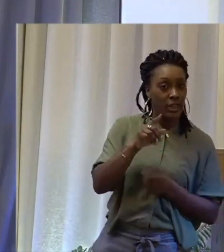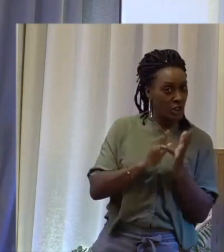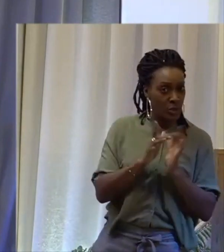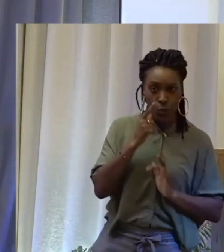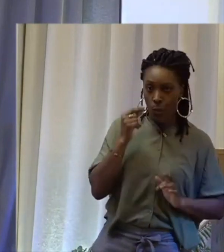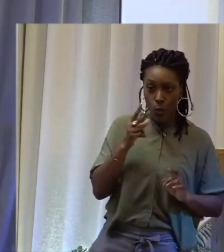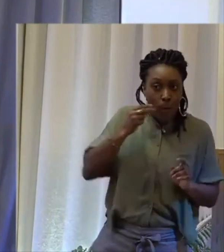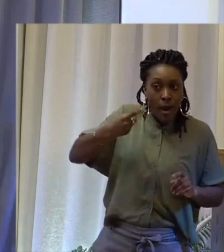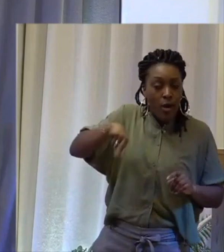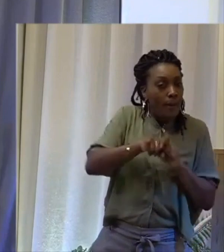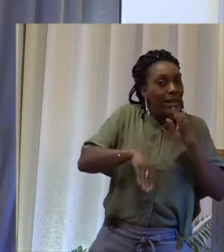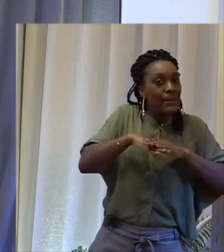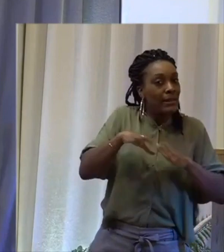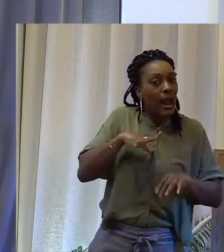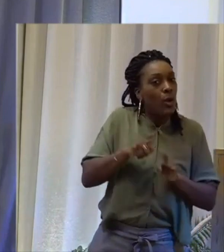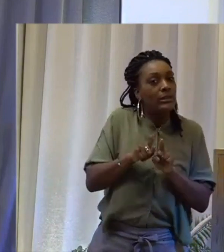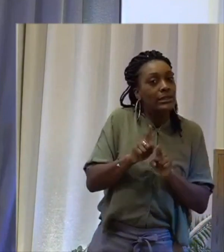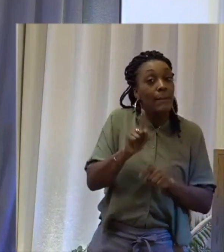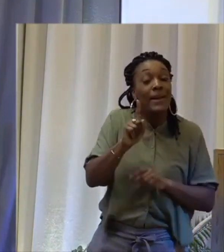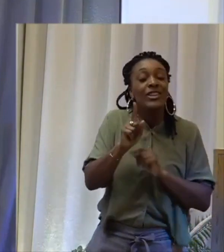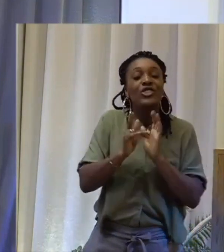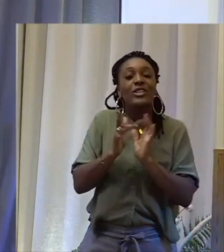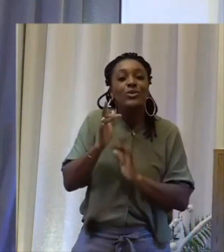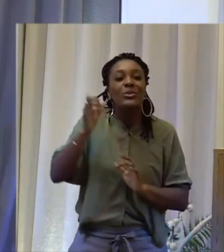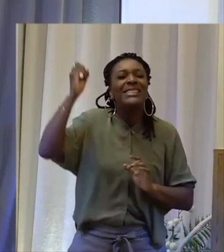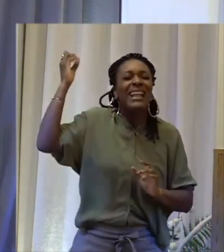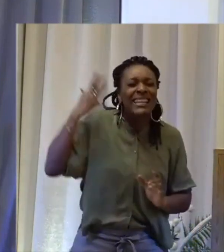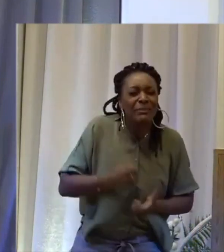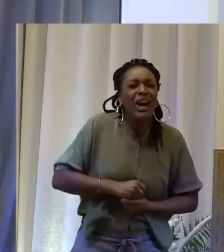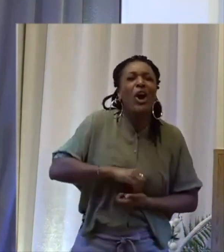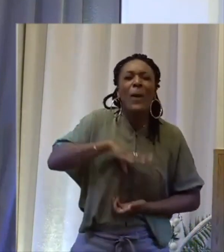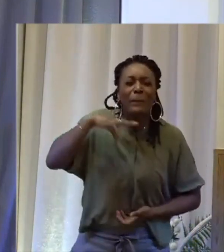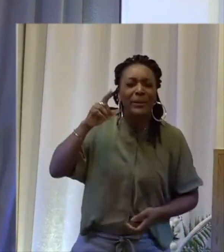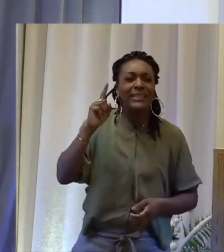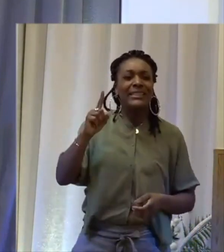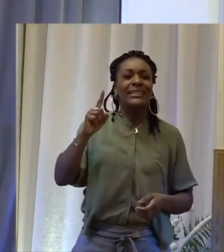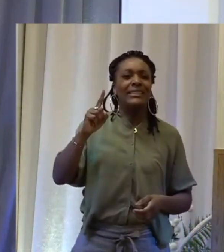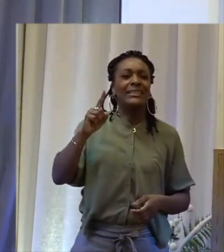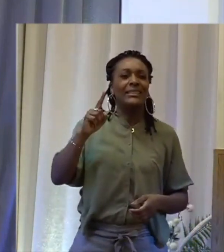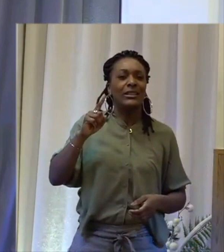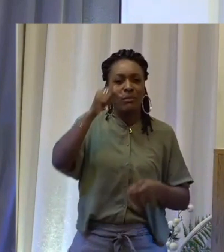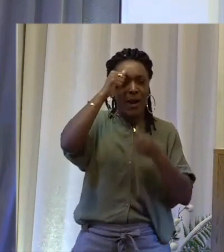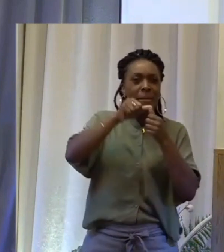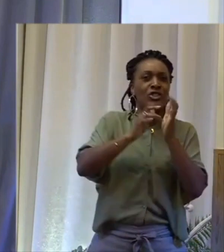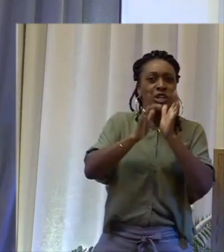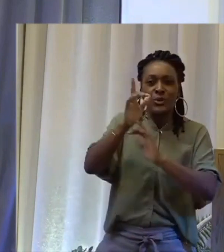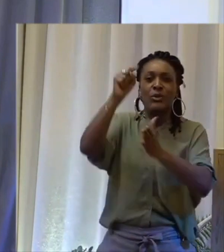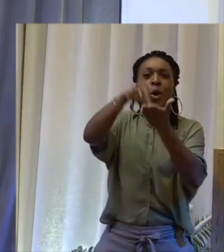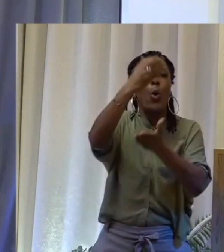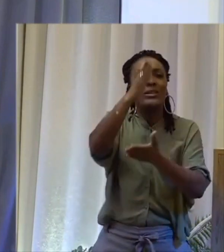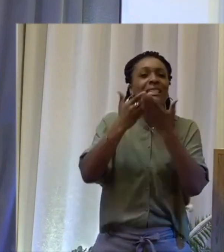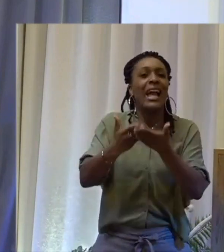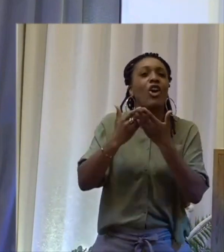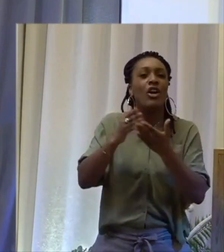limitations. Pourtant, lui, il est rempli du Saint-Esprit. Un jour, il va déclarer dans une même synagogue, « L'Éternel m'a